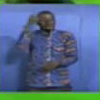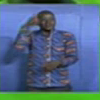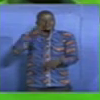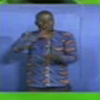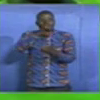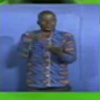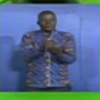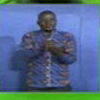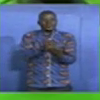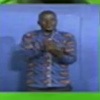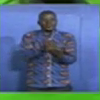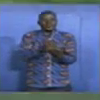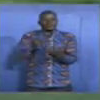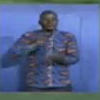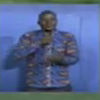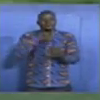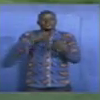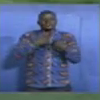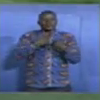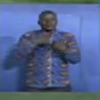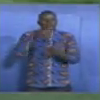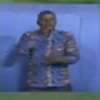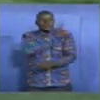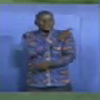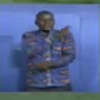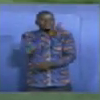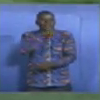défense. C'est un homme et Bertrand est à